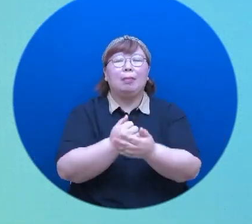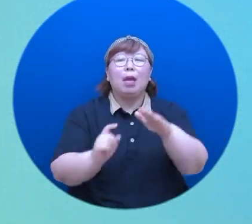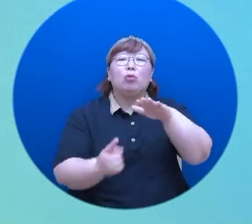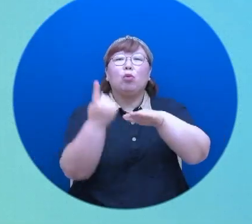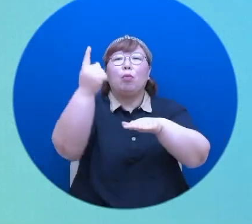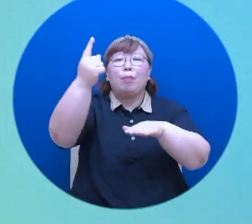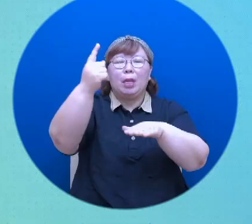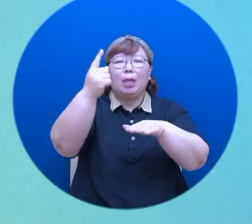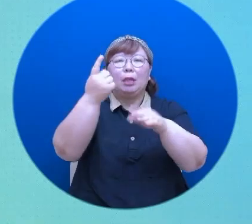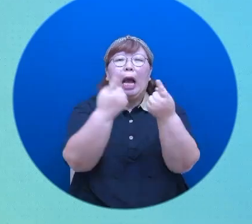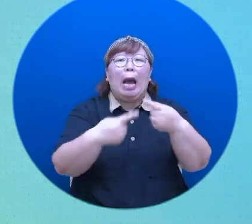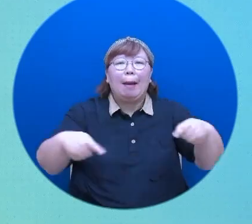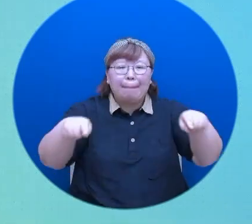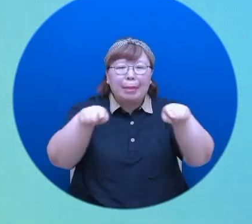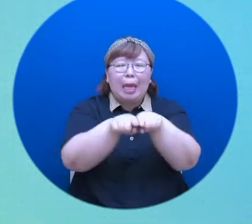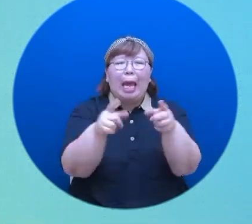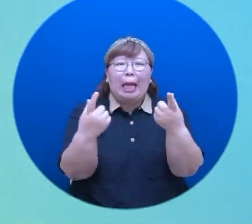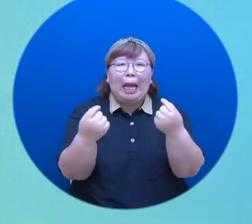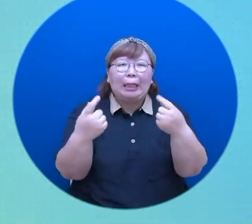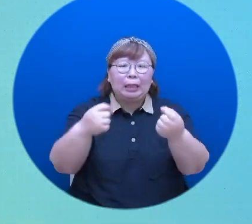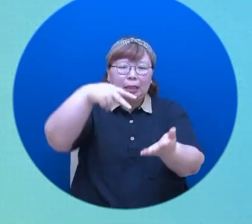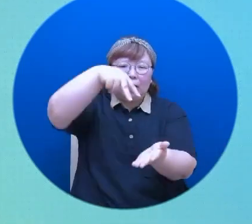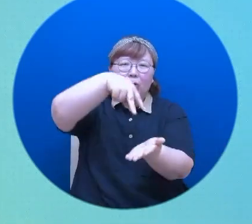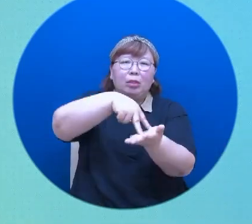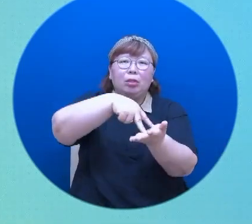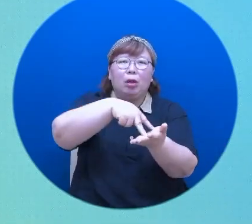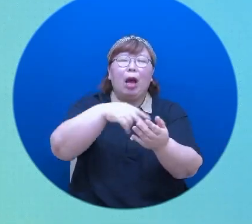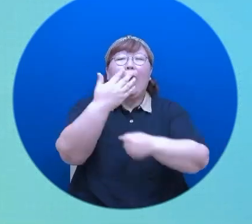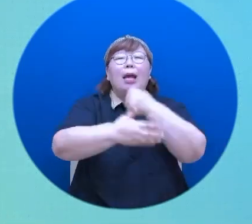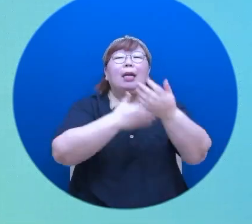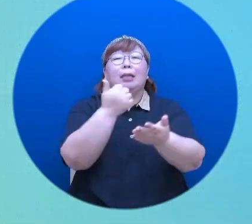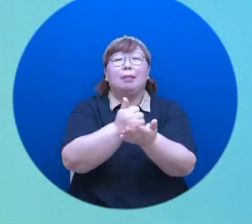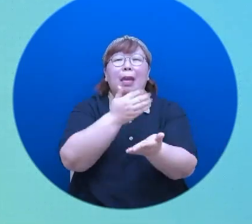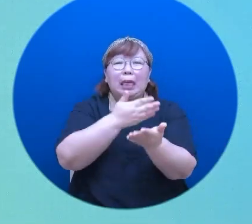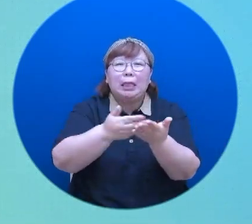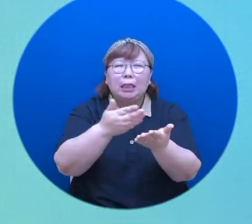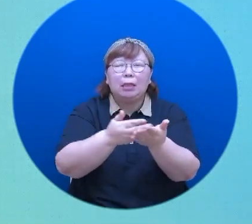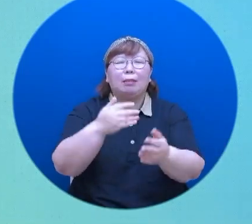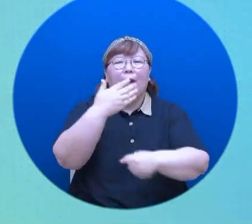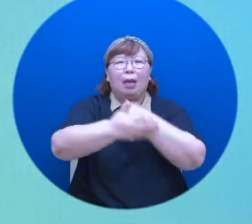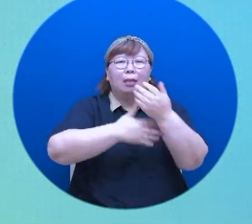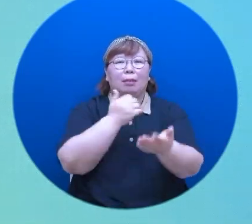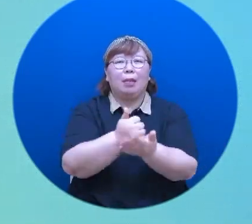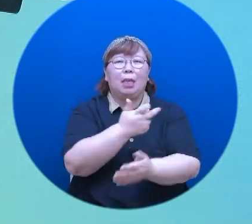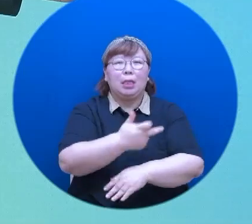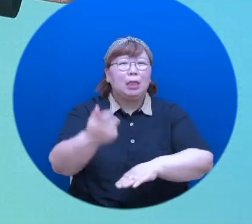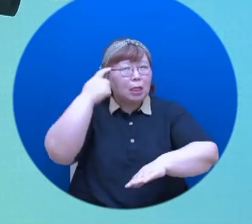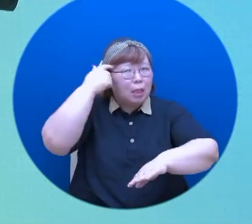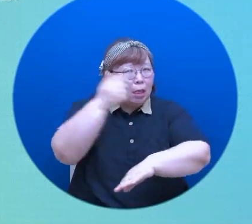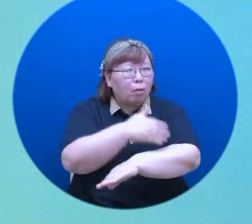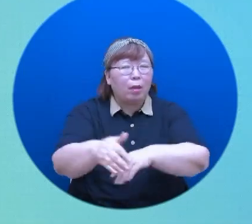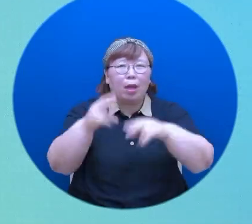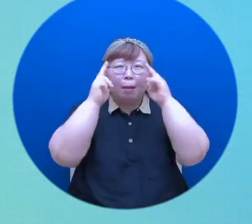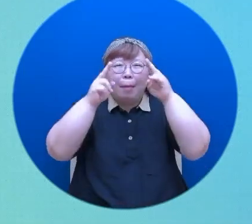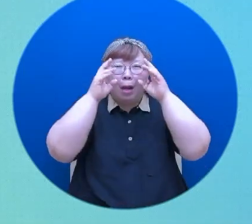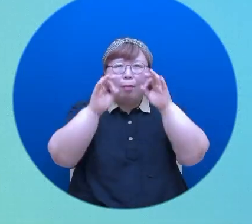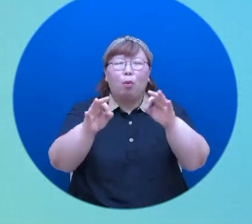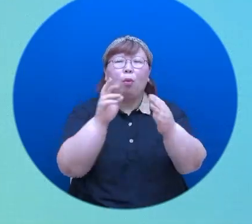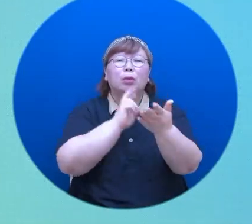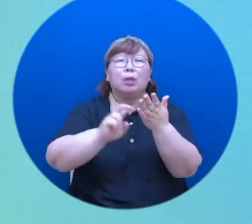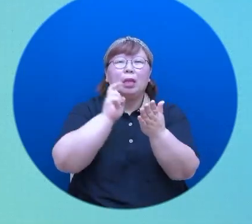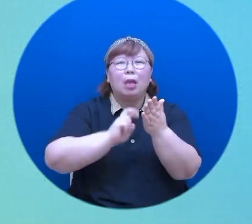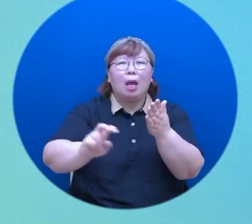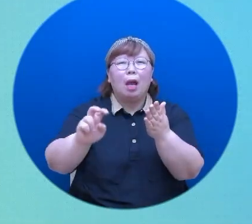하나님의 관점으로 하나님의 그림과 하나님의 큰 계획을 바라보며